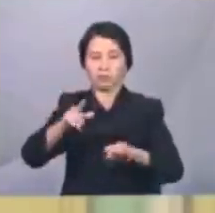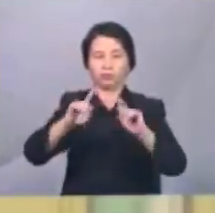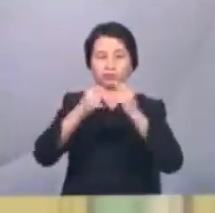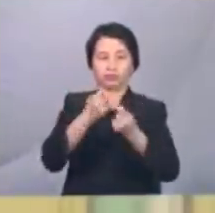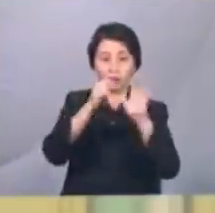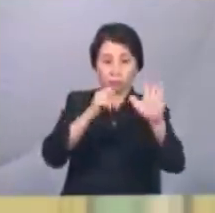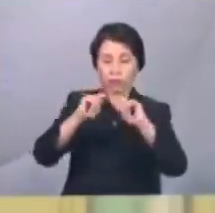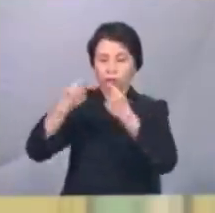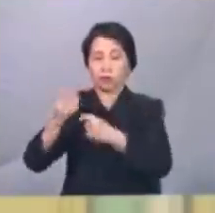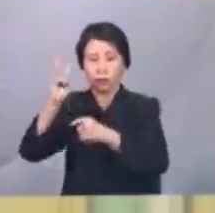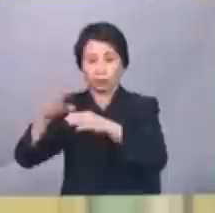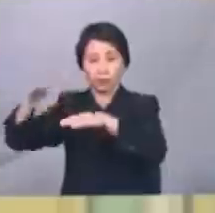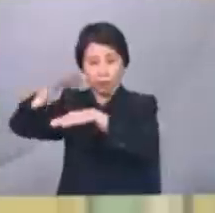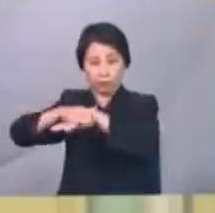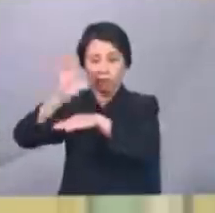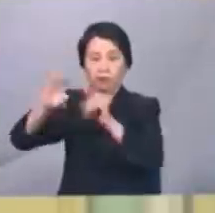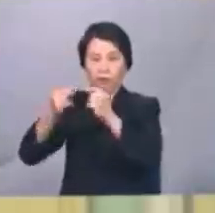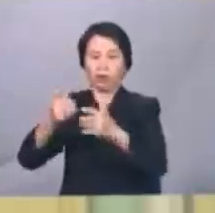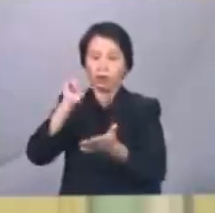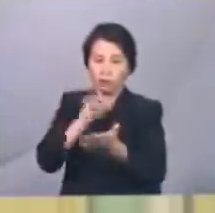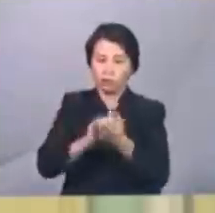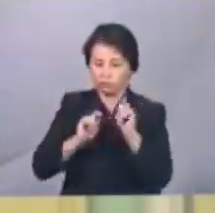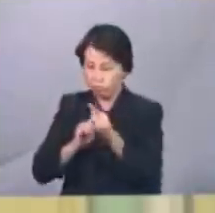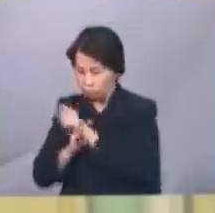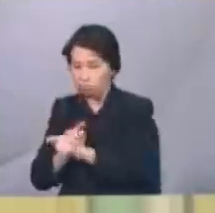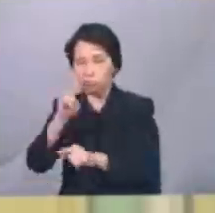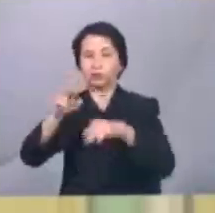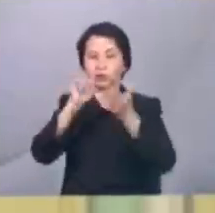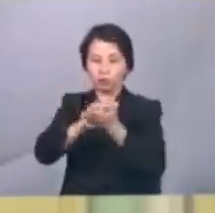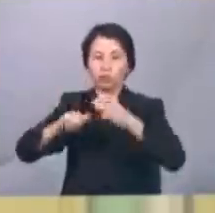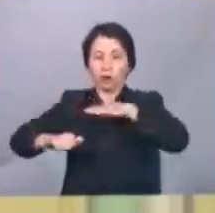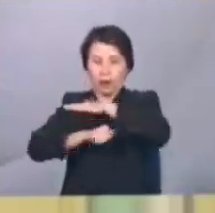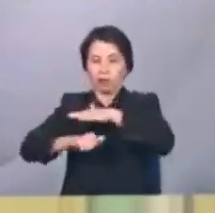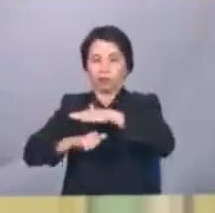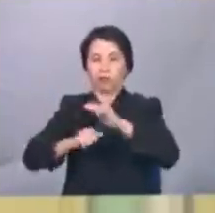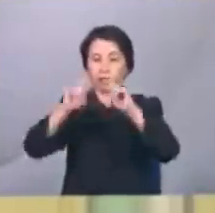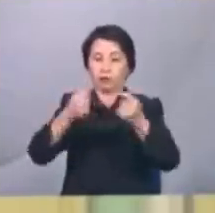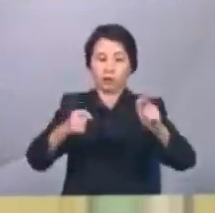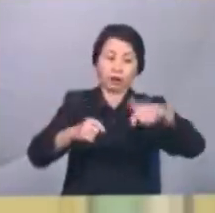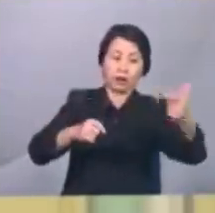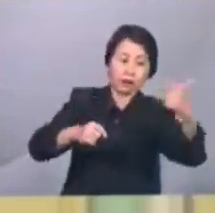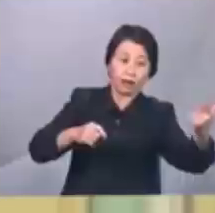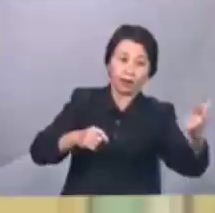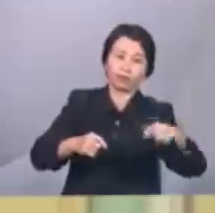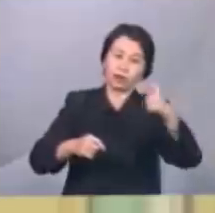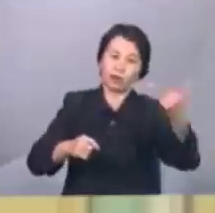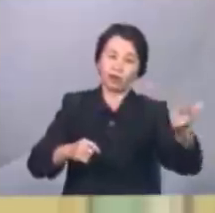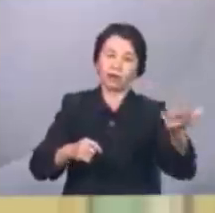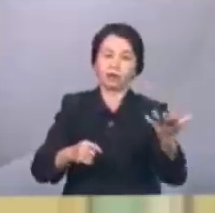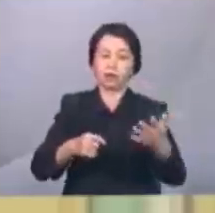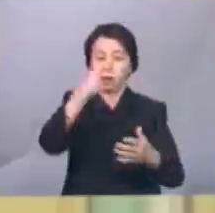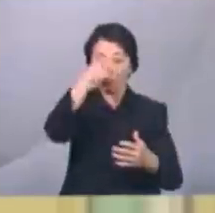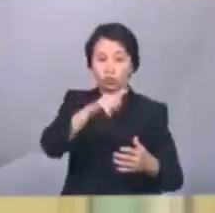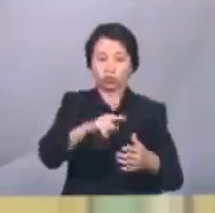menghadapi peperiksaan. So itu key, itu adalah asasnya. Tingkatan lain seperti mana saya sebut,